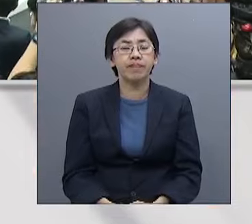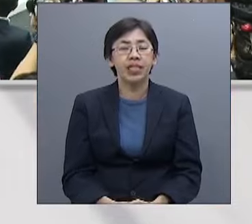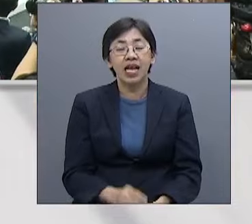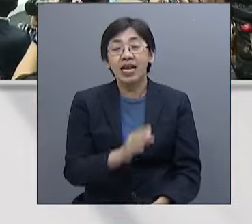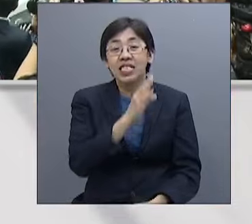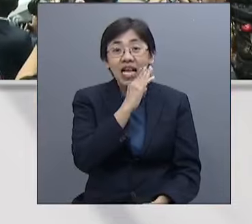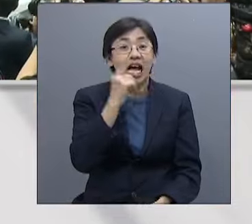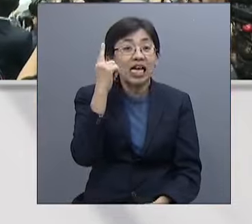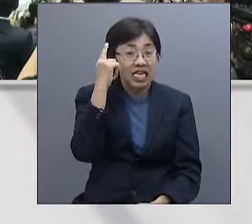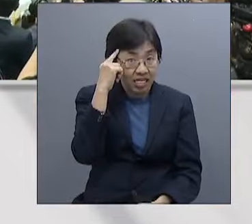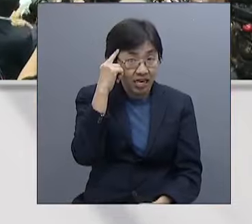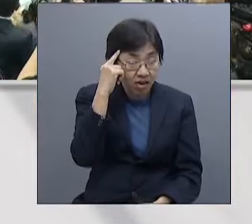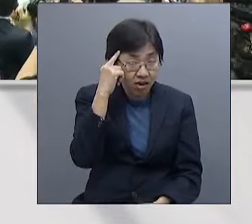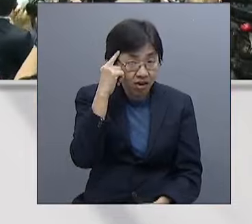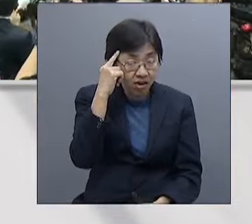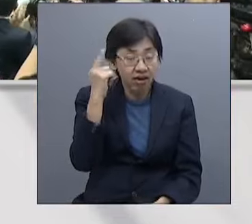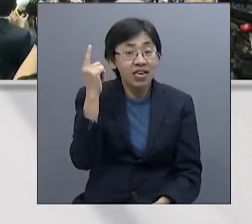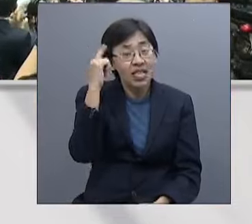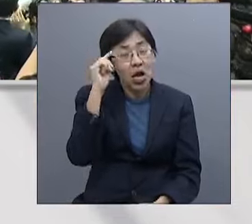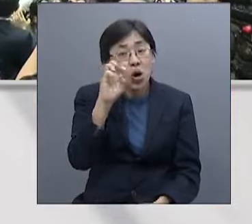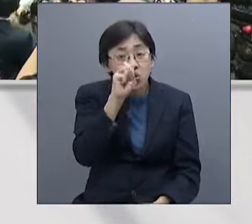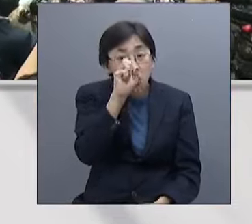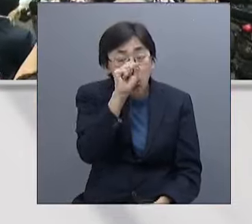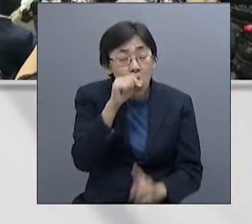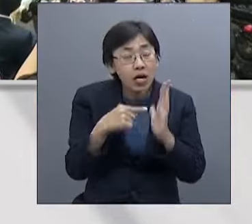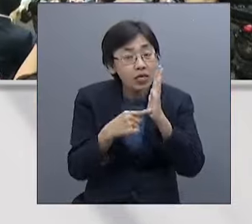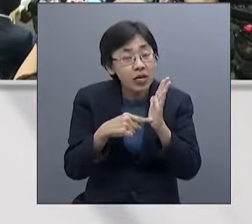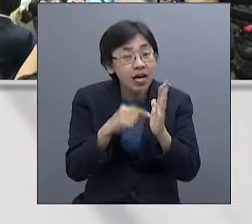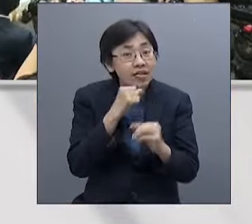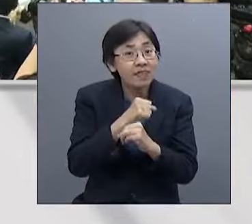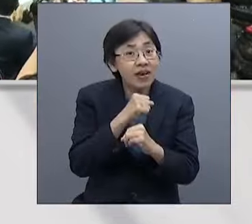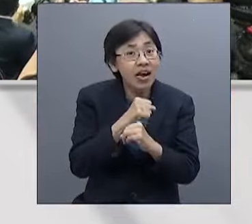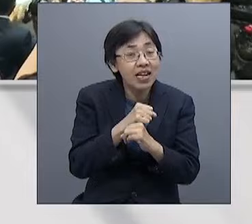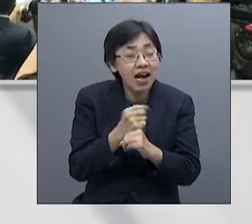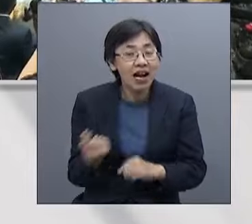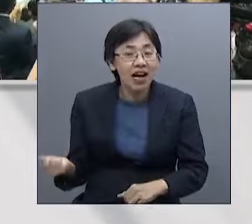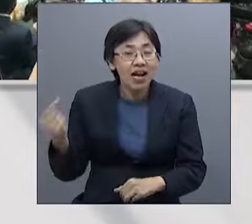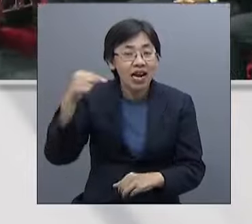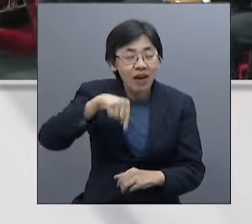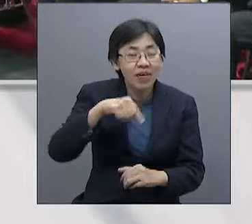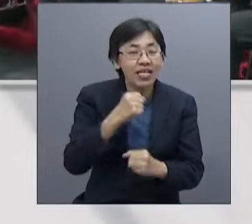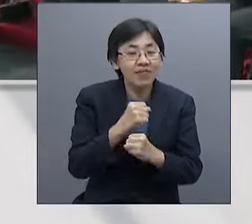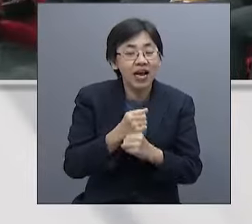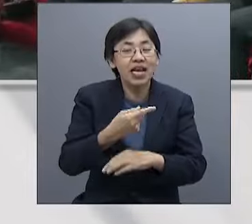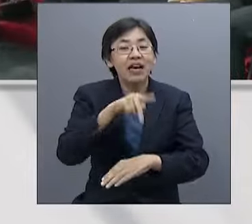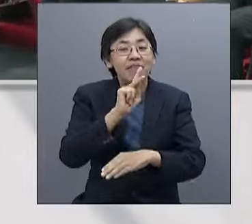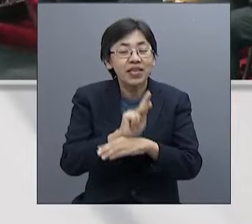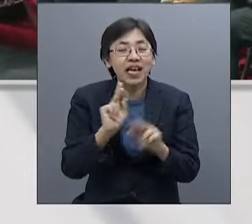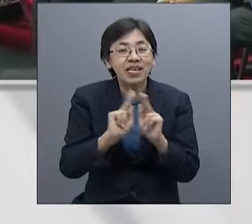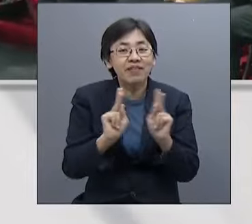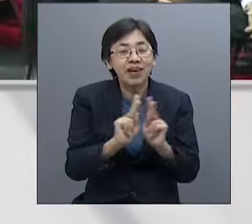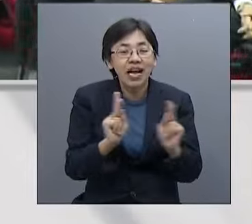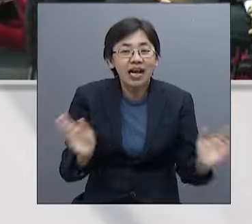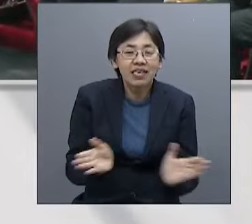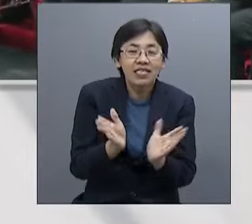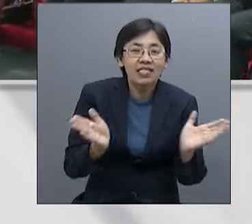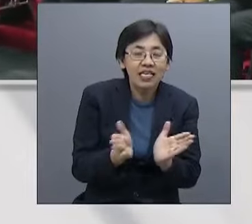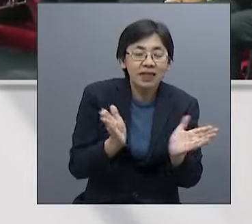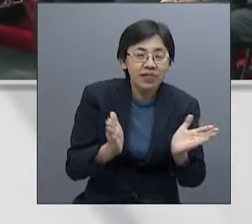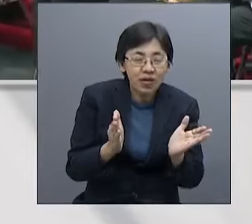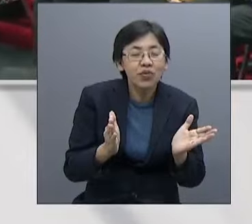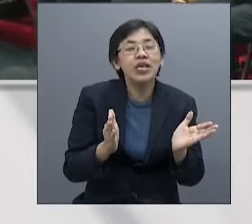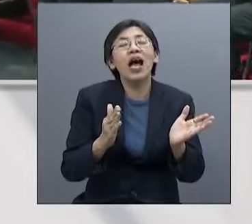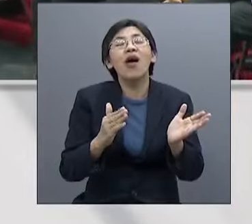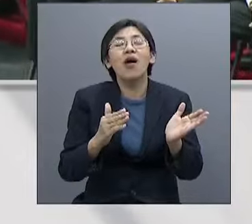คิดล่ะคิดในแบบชิมลางประเดิมงาน1คือเข้ามานั่งในตำแหน่งประธานซอฟต์พาวเวอร์และหลักประกันสุขภา